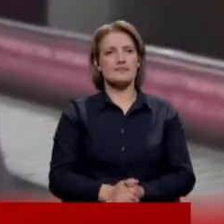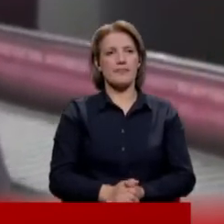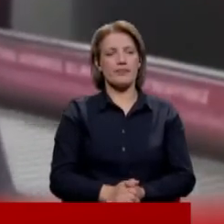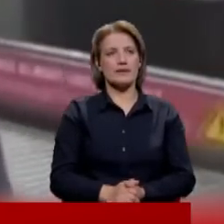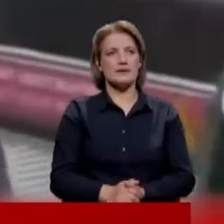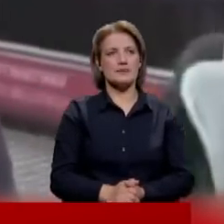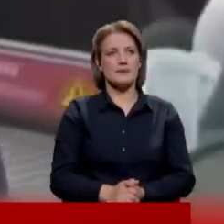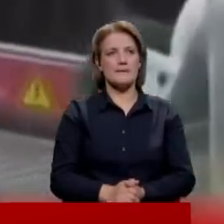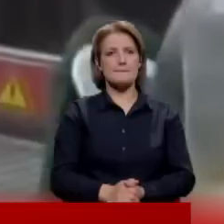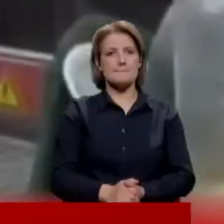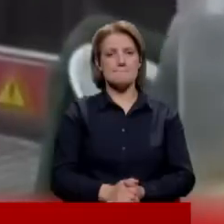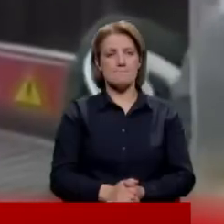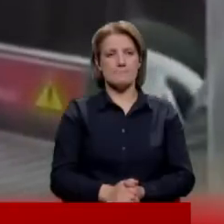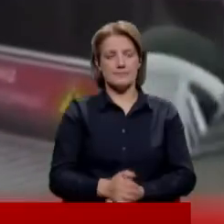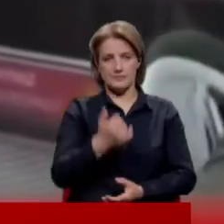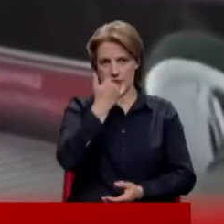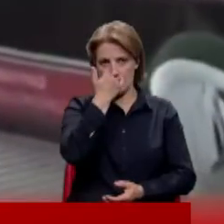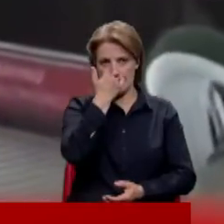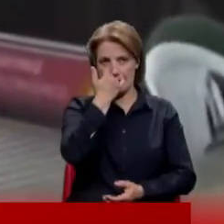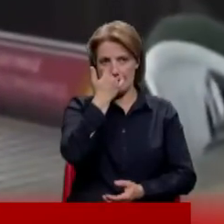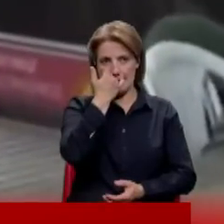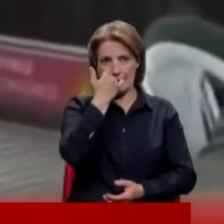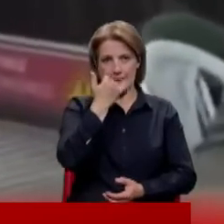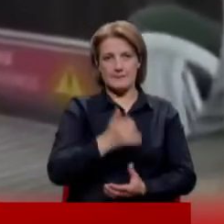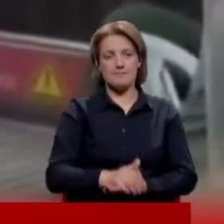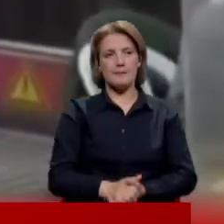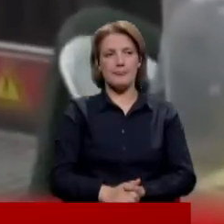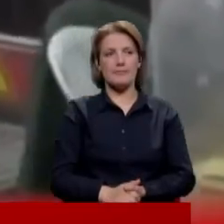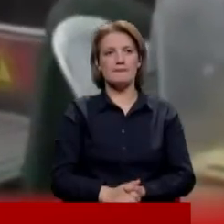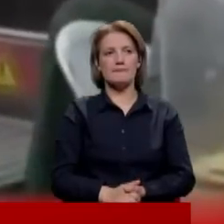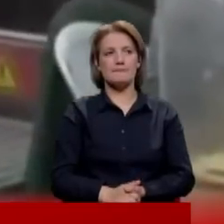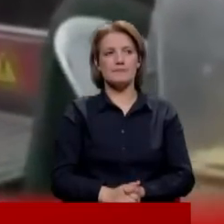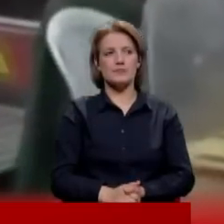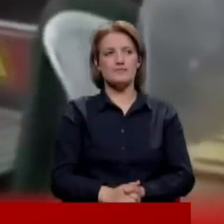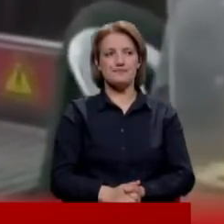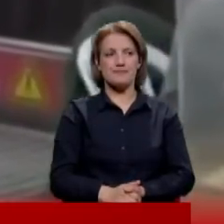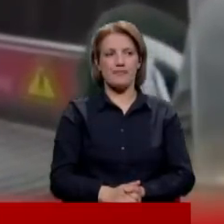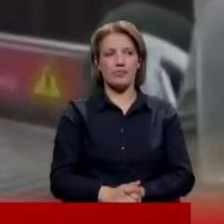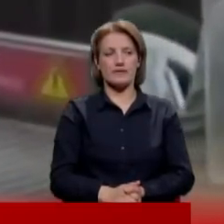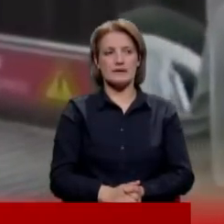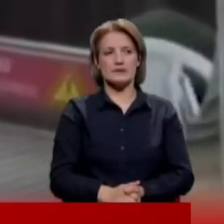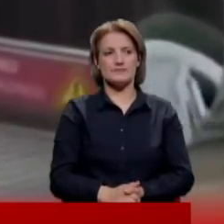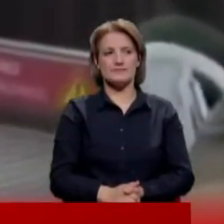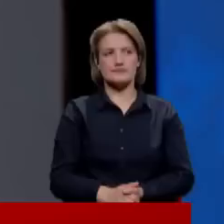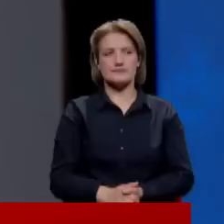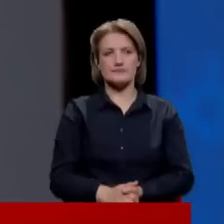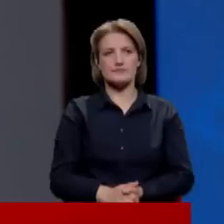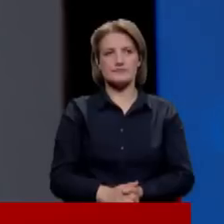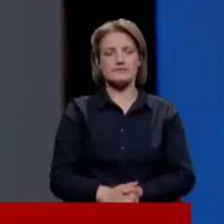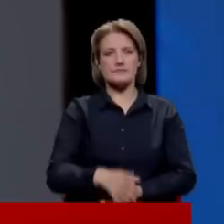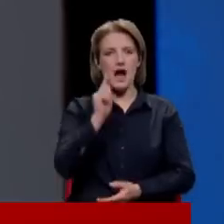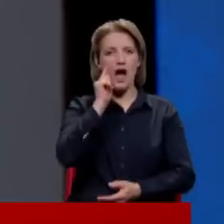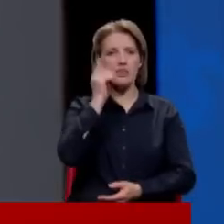hayakumullah. Elhamdülillah yani ana lem ara intikabat demokratiye kema raituha fi Türkiye.